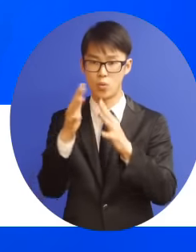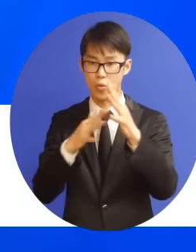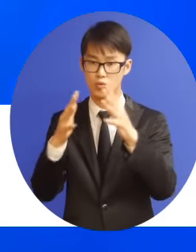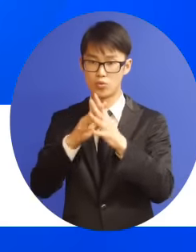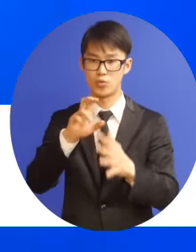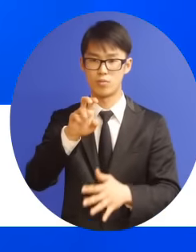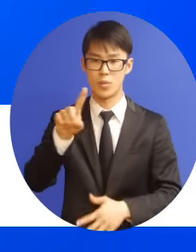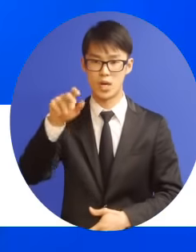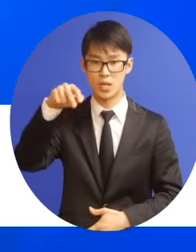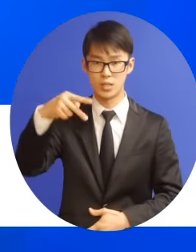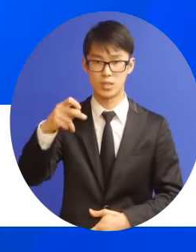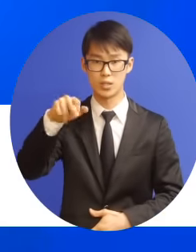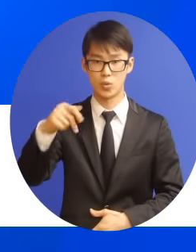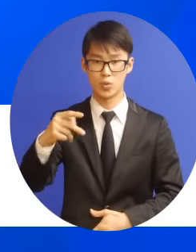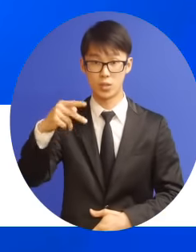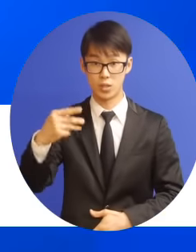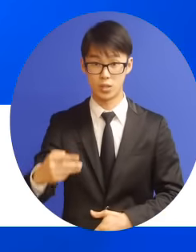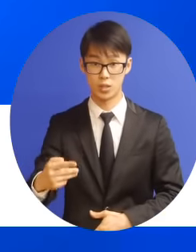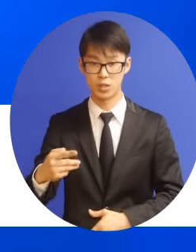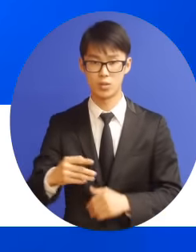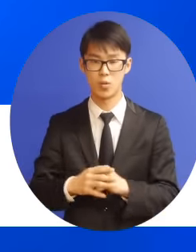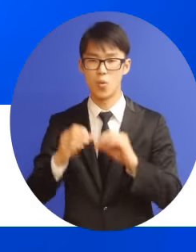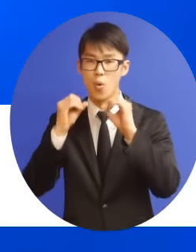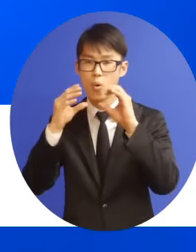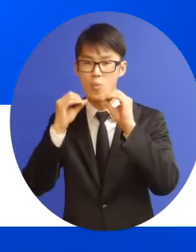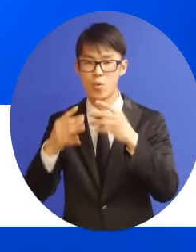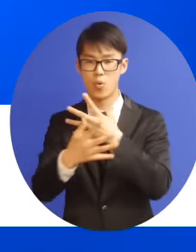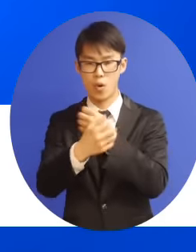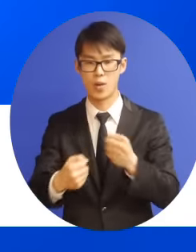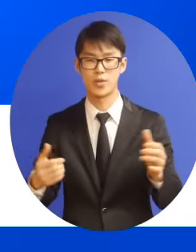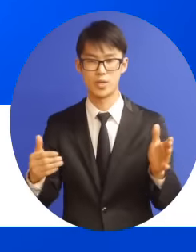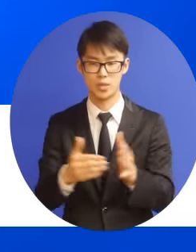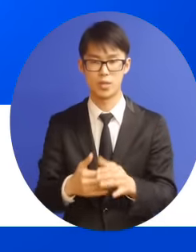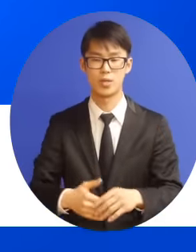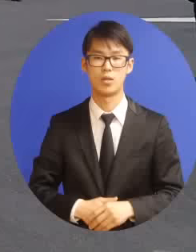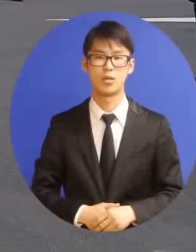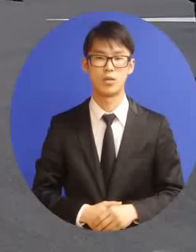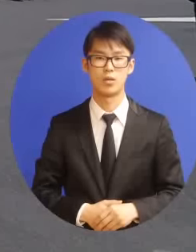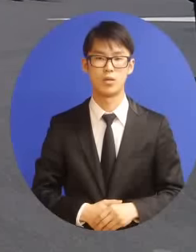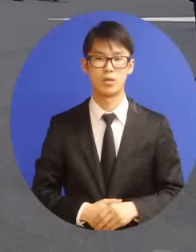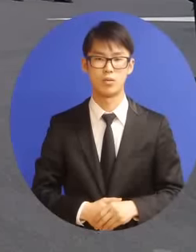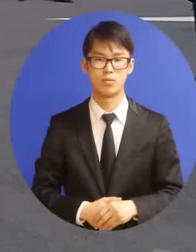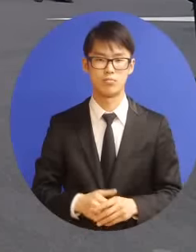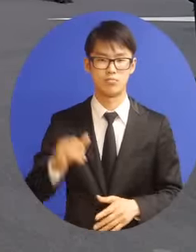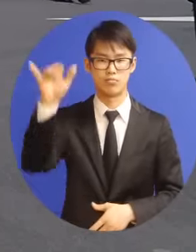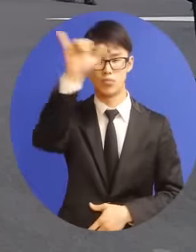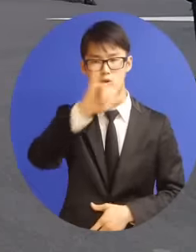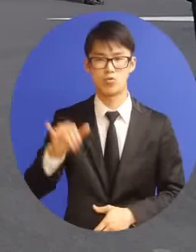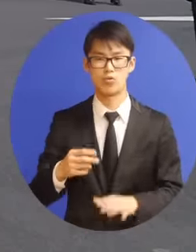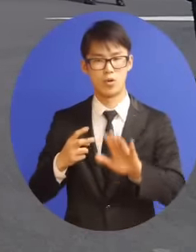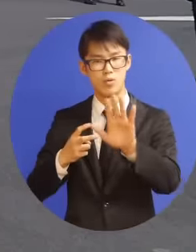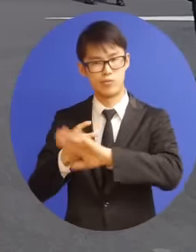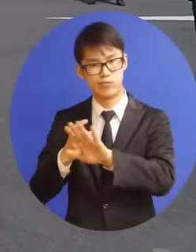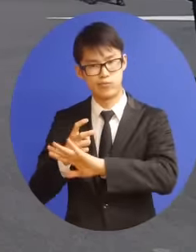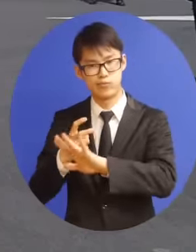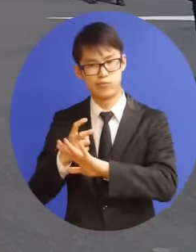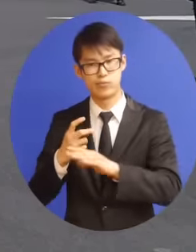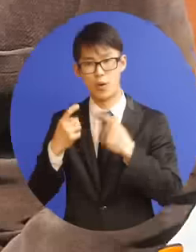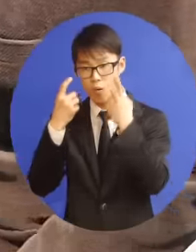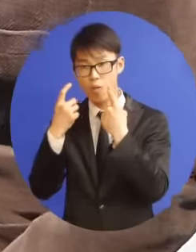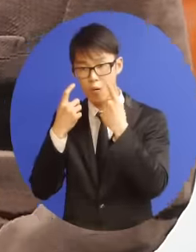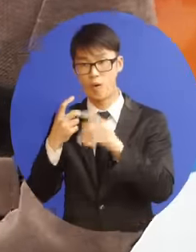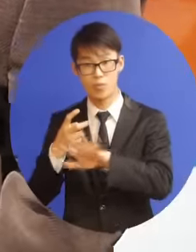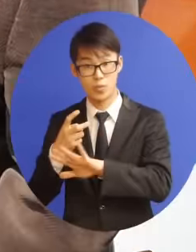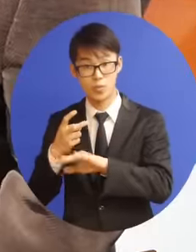공주 2018년 올해 관광도시 선정을 홍보하기로 합의했습니다. 전국을 누비는 관광버스의